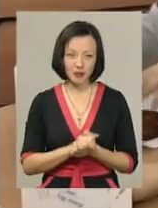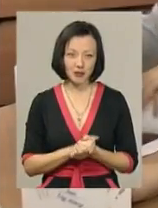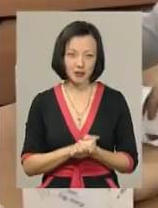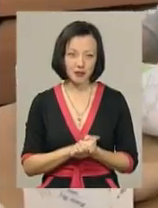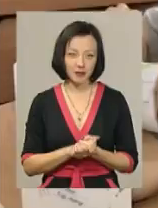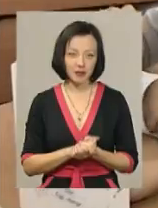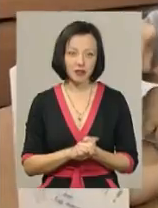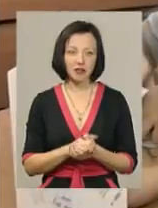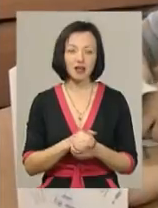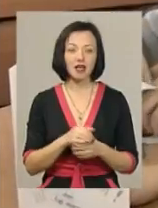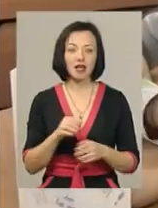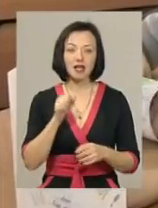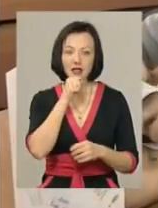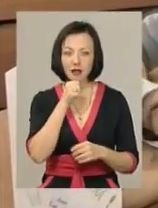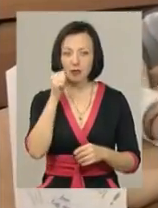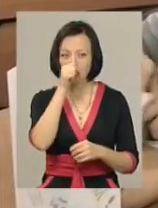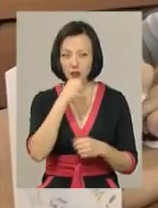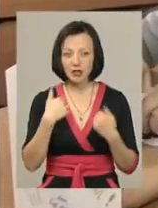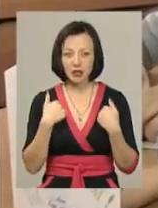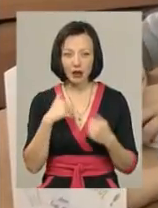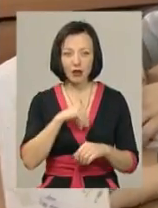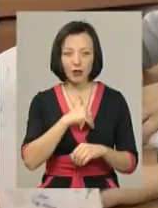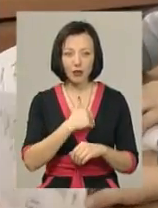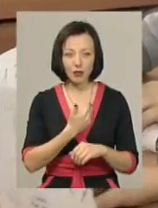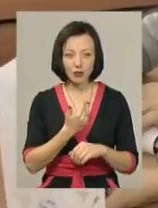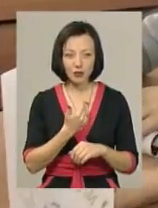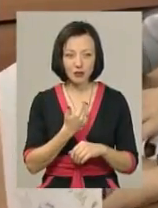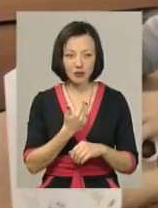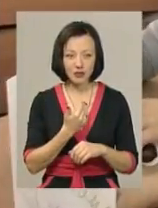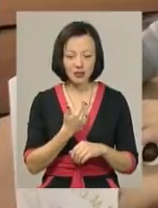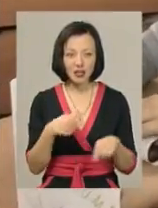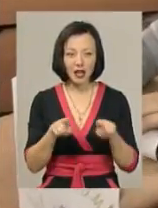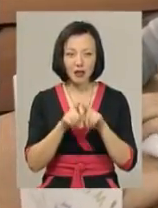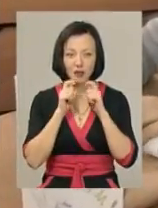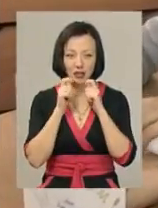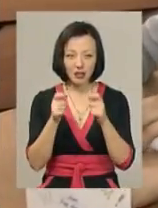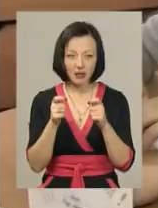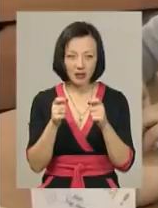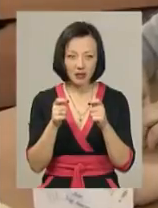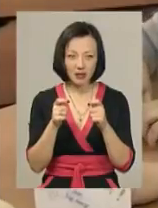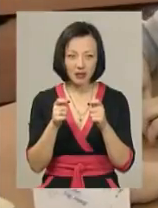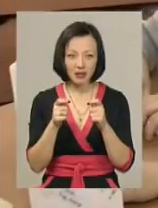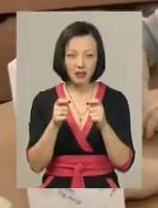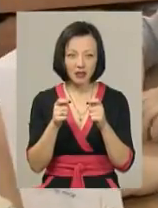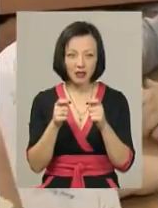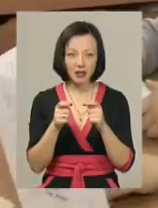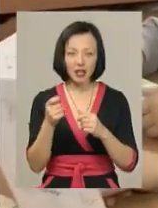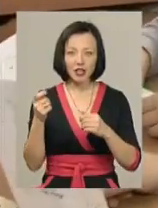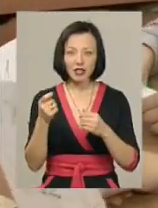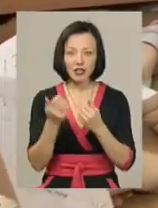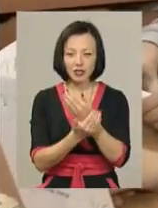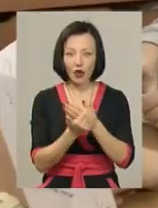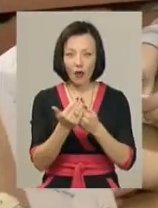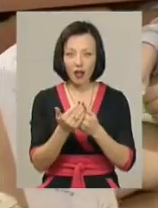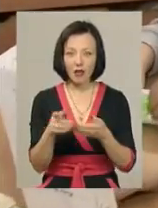ді Мороз Я хочу такі круті подарунки як чехол для планшета і